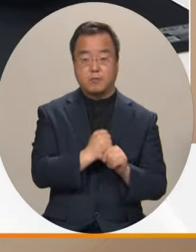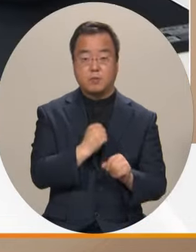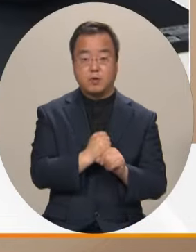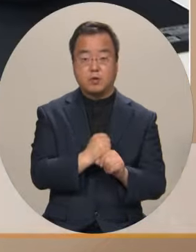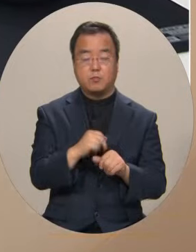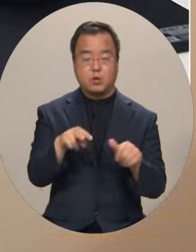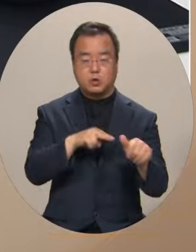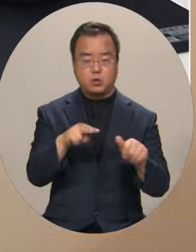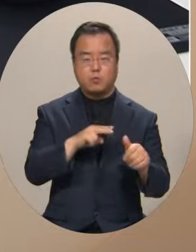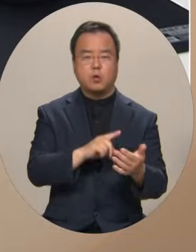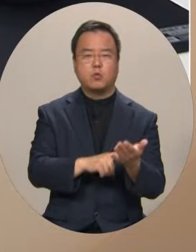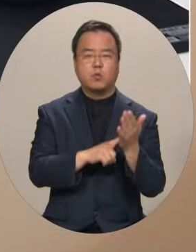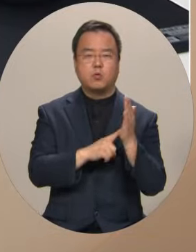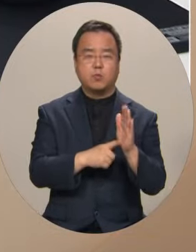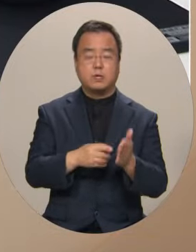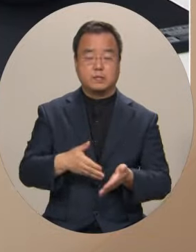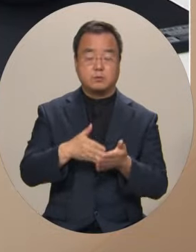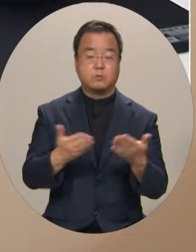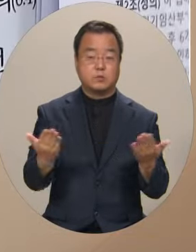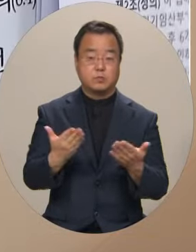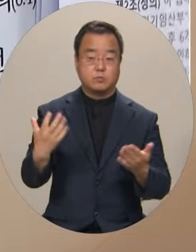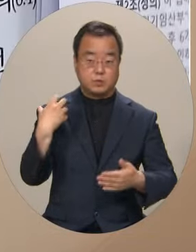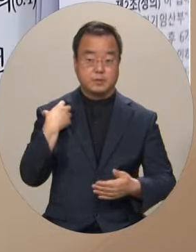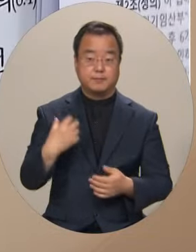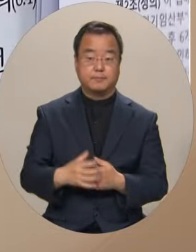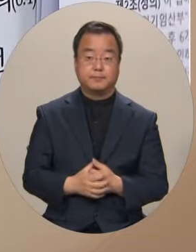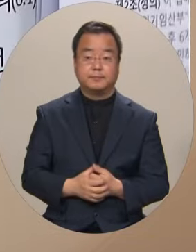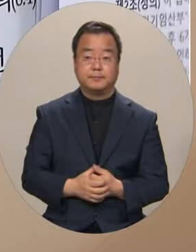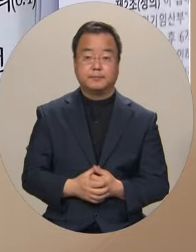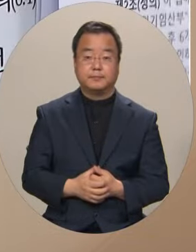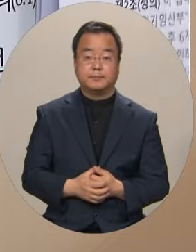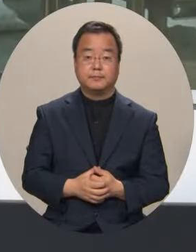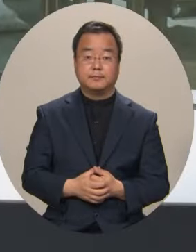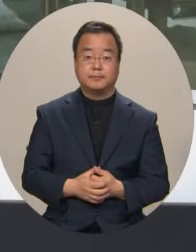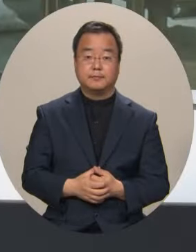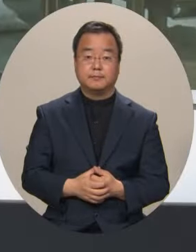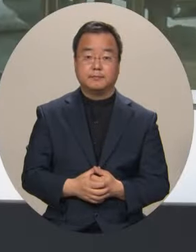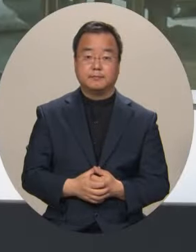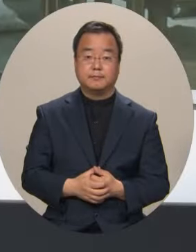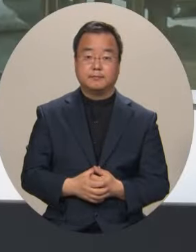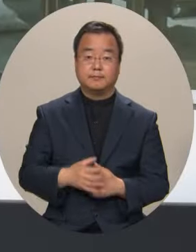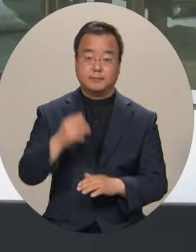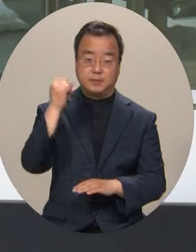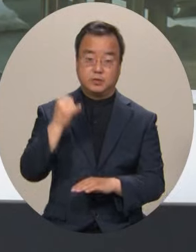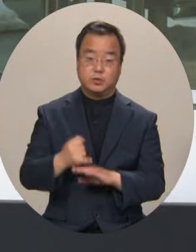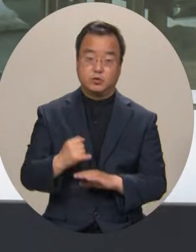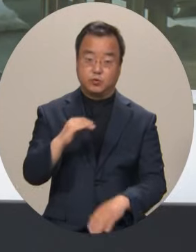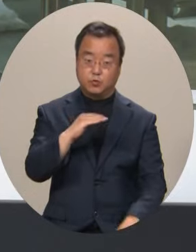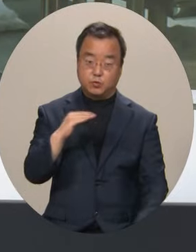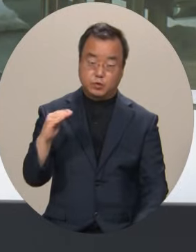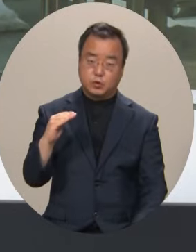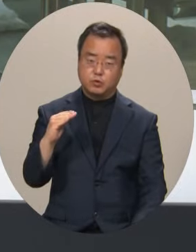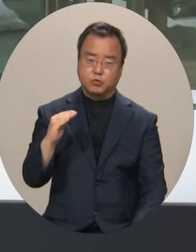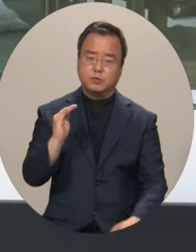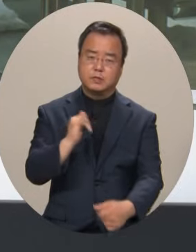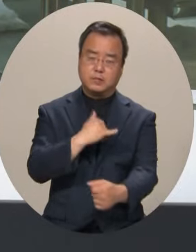청구를 업무를 담당하게 됩니다네이 최소한의 인권을 위해서 필요한